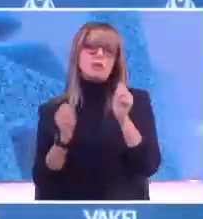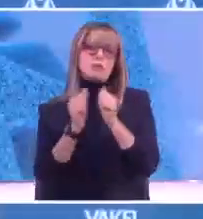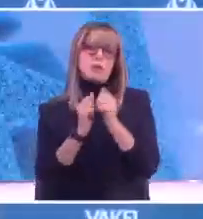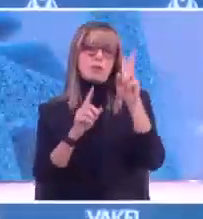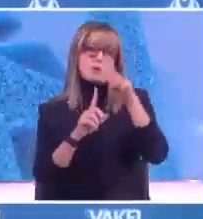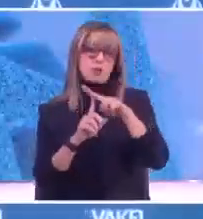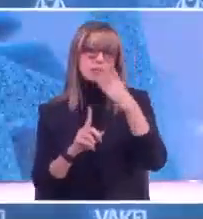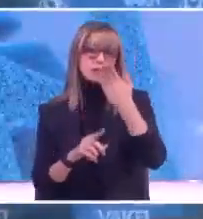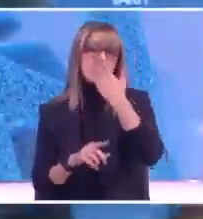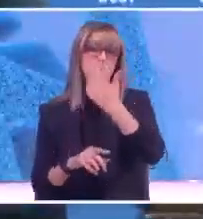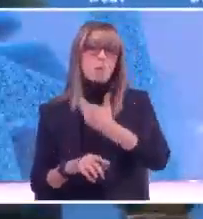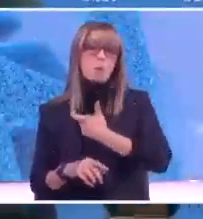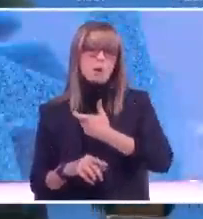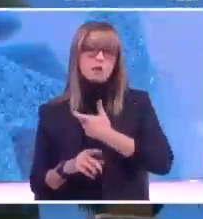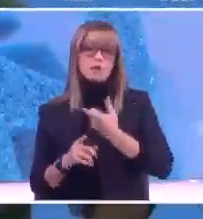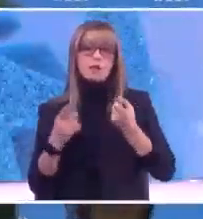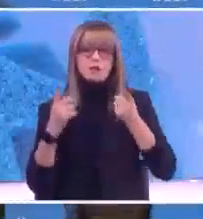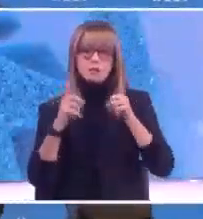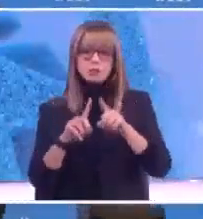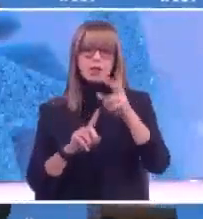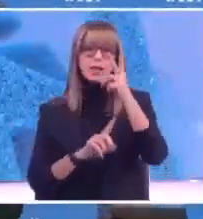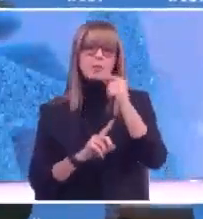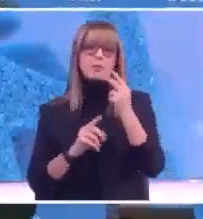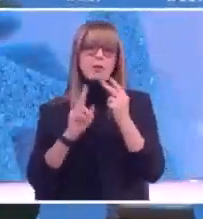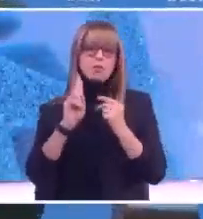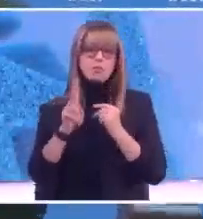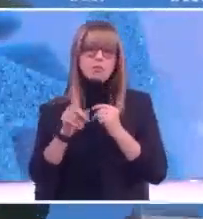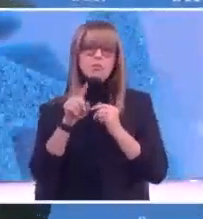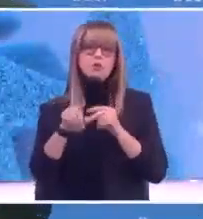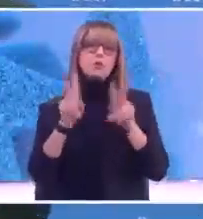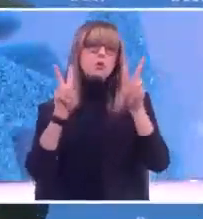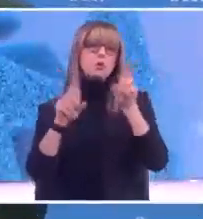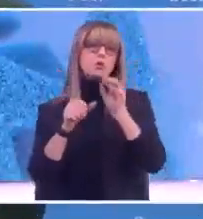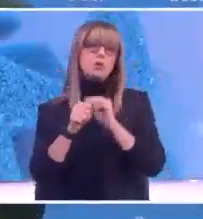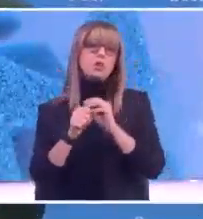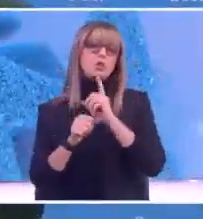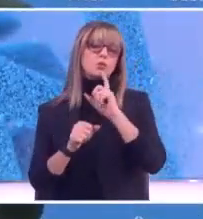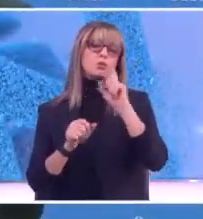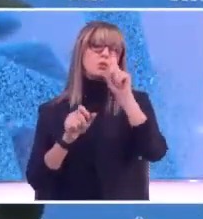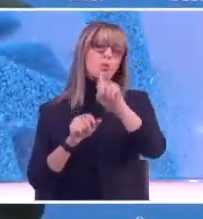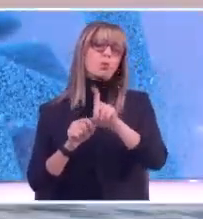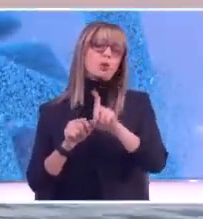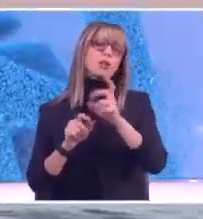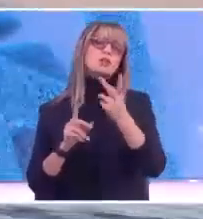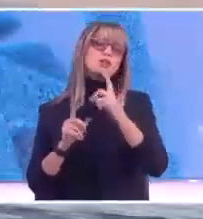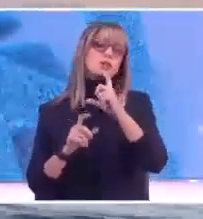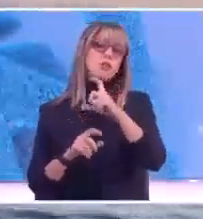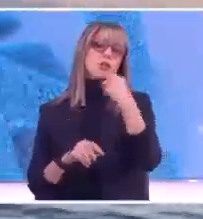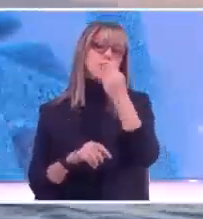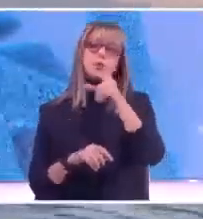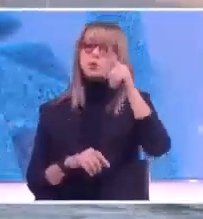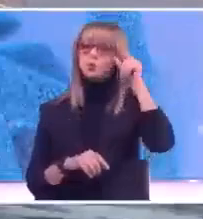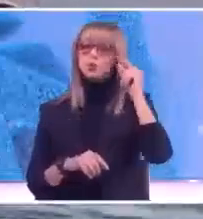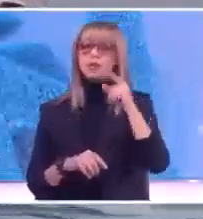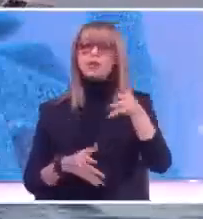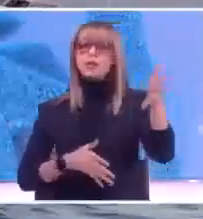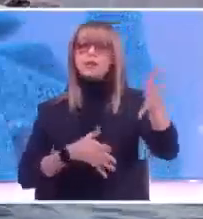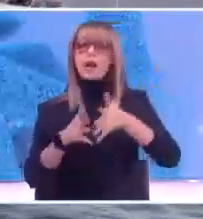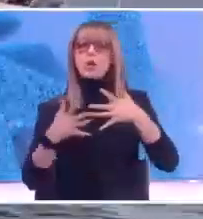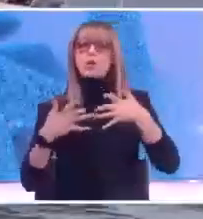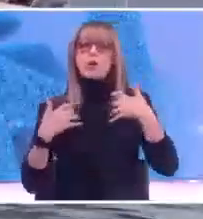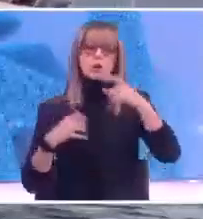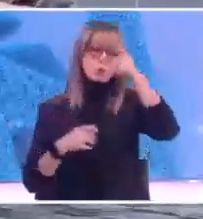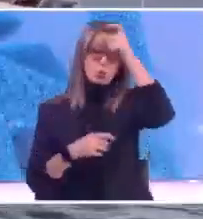katıldı. Öğrencilerle bir araya gelen İbrahim Kalın gündeme ilişkin soruları yanıtladı. Kalın'a Yunanistan sahil güvenliğinin